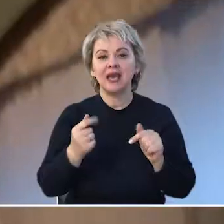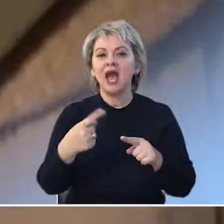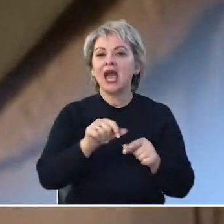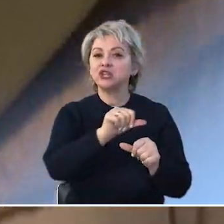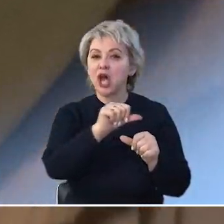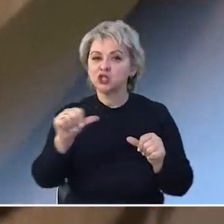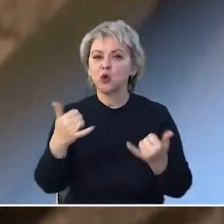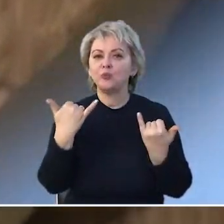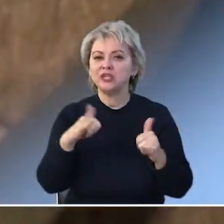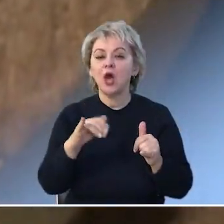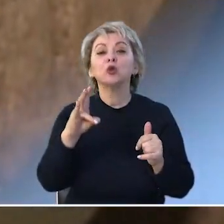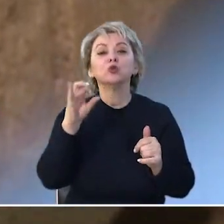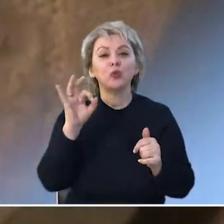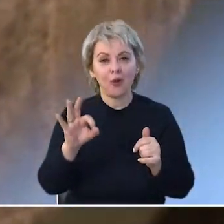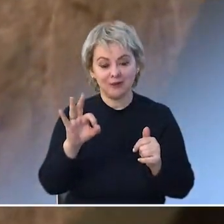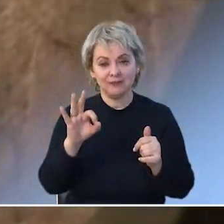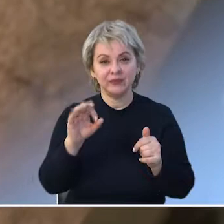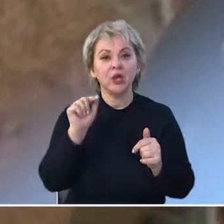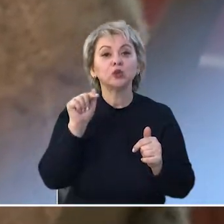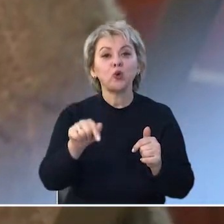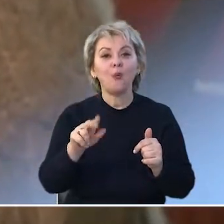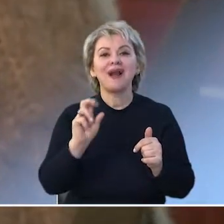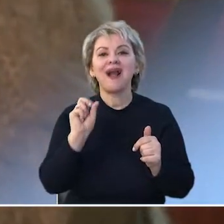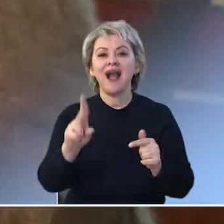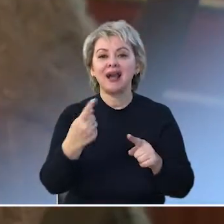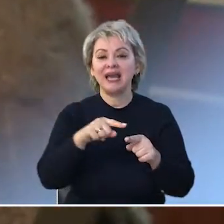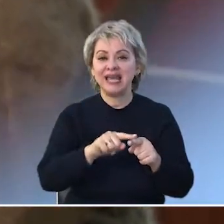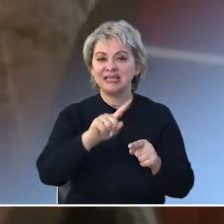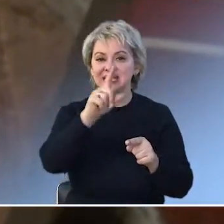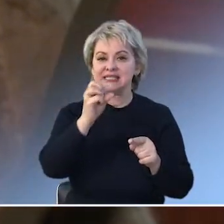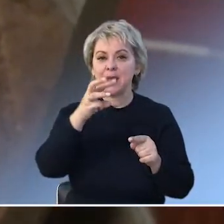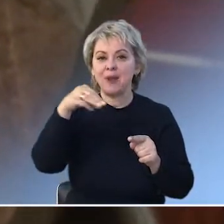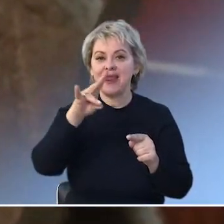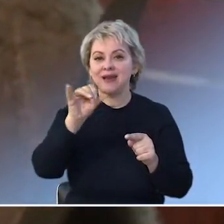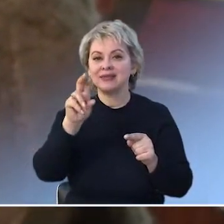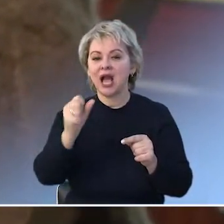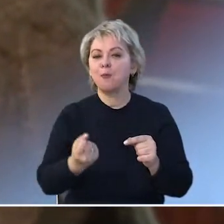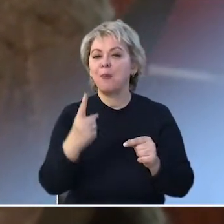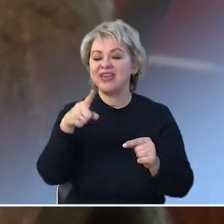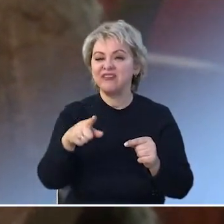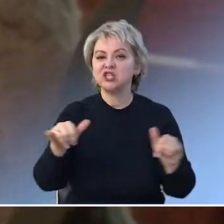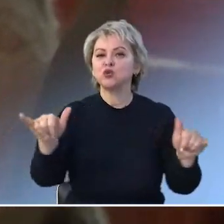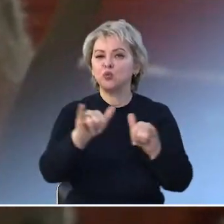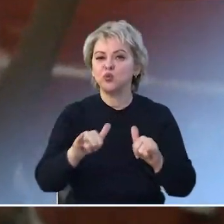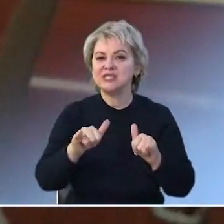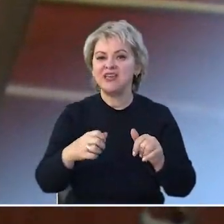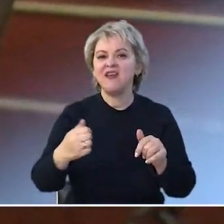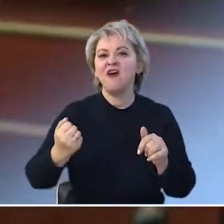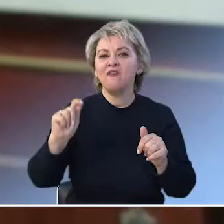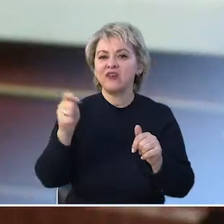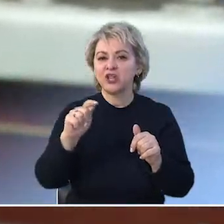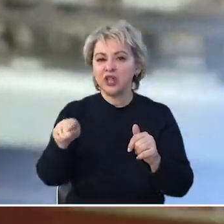здесь. Это особенно поражает. Но о том, как эта землянка появилась в Музее фронтовой